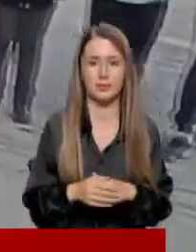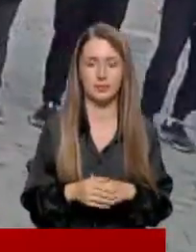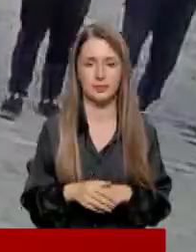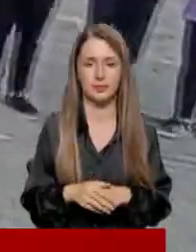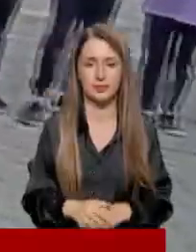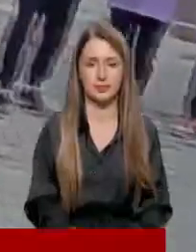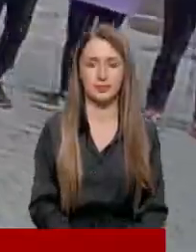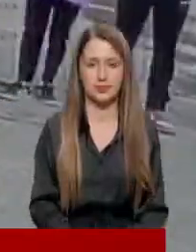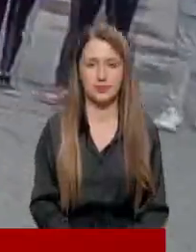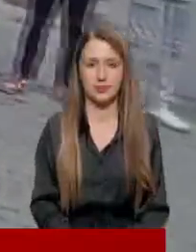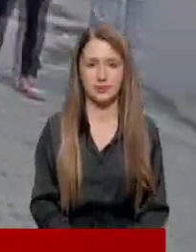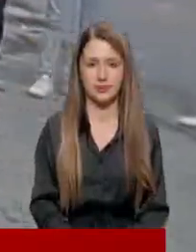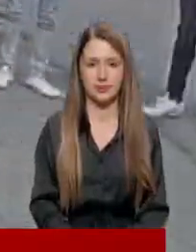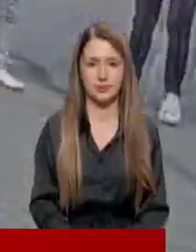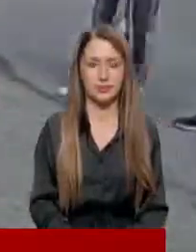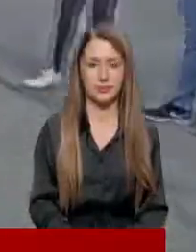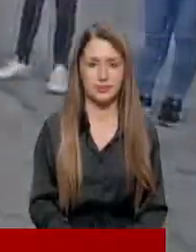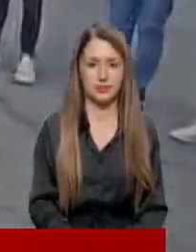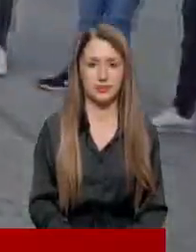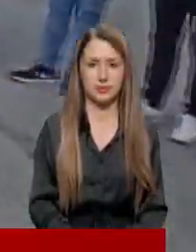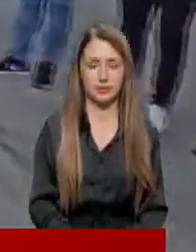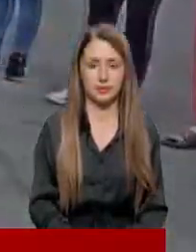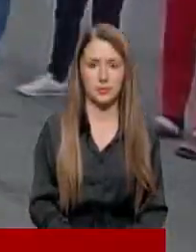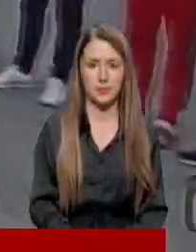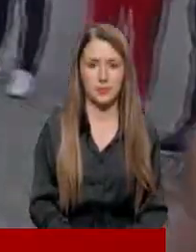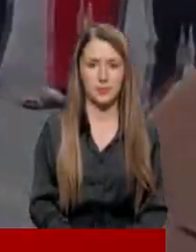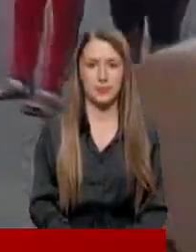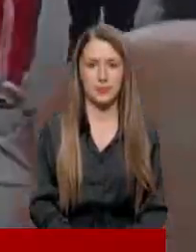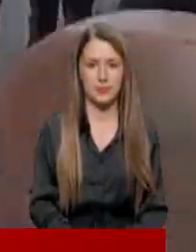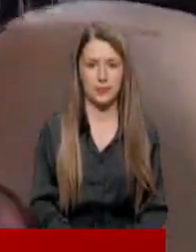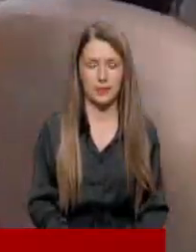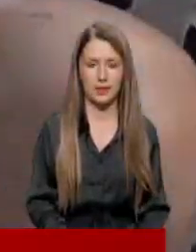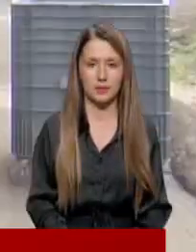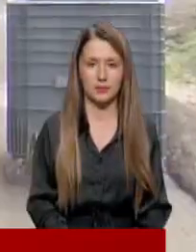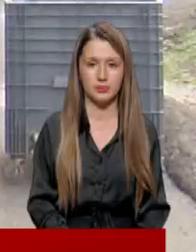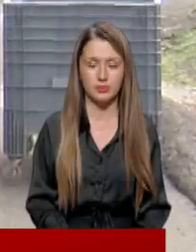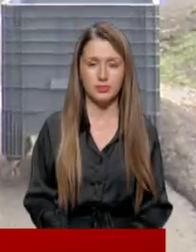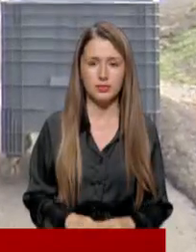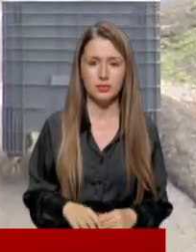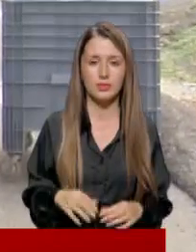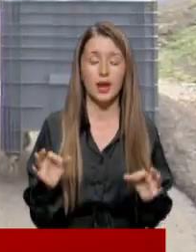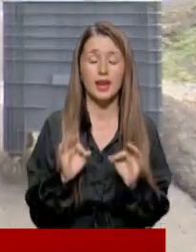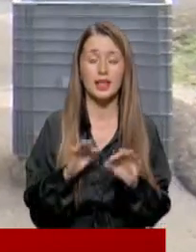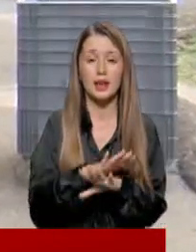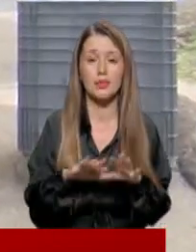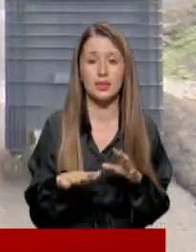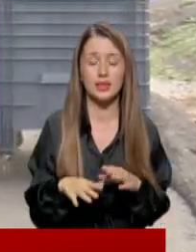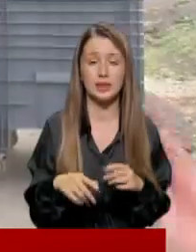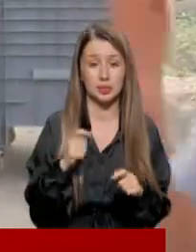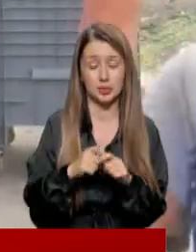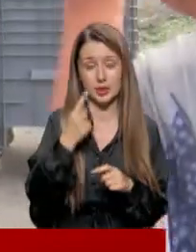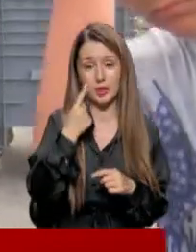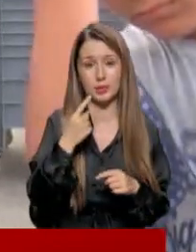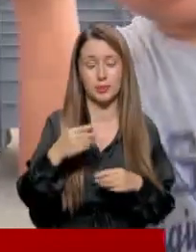bayramlaştı. Bizleri seni koru ve muhafaza eyle ya Rabbi. İbadetlerimizin de devamlılıkla nasip eyle ya Rabbi. Erkenden bitirip bir an önce gidip işimize